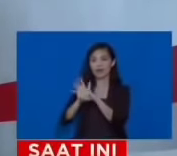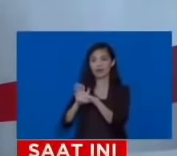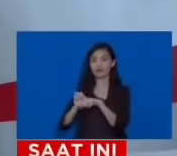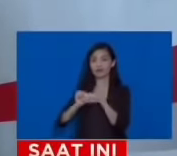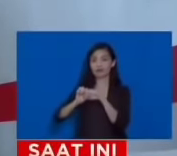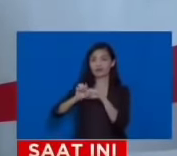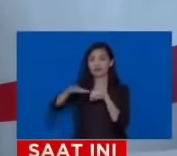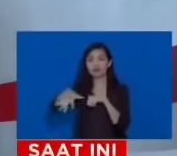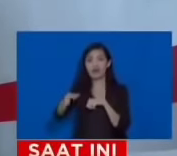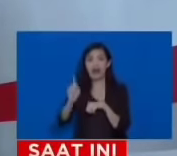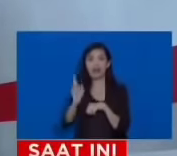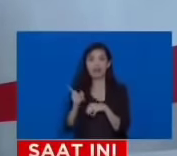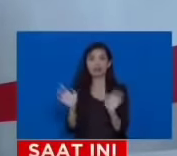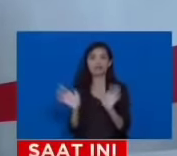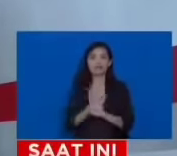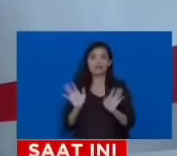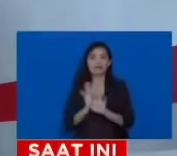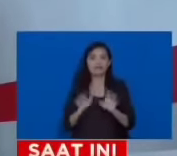ini.